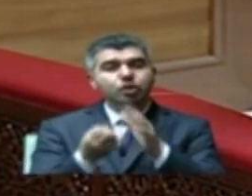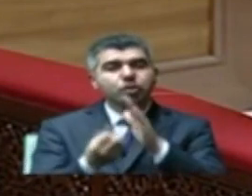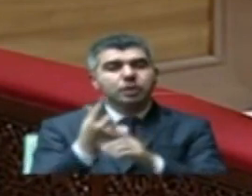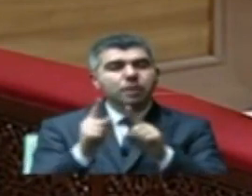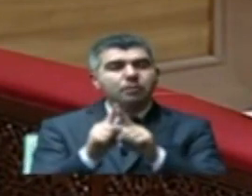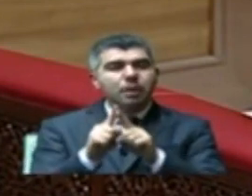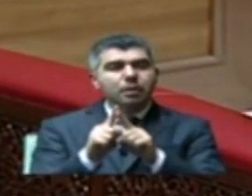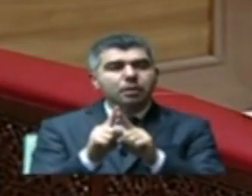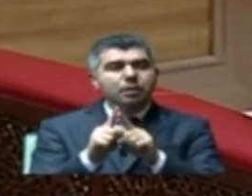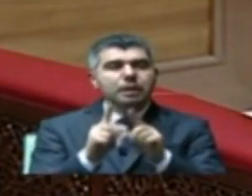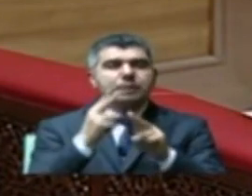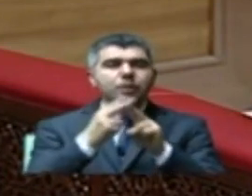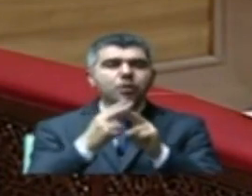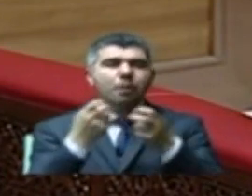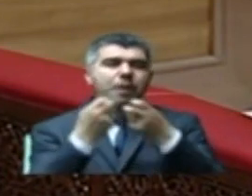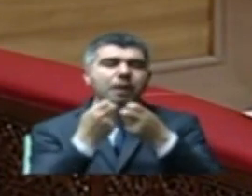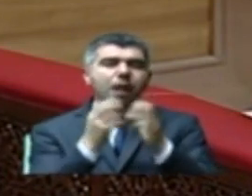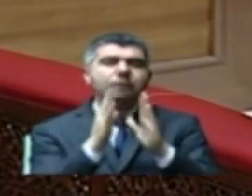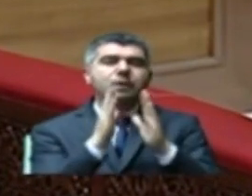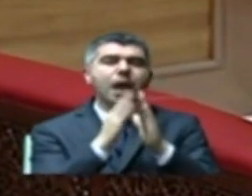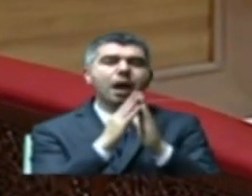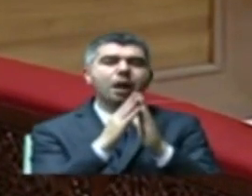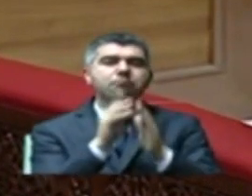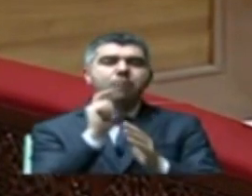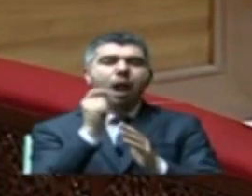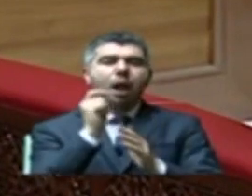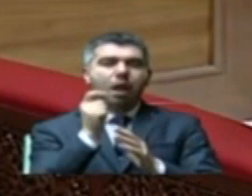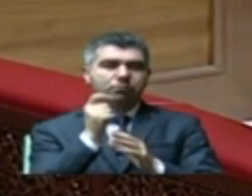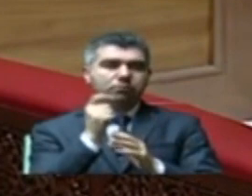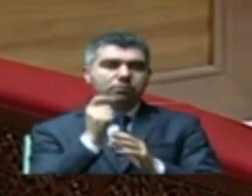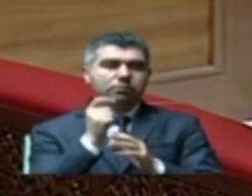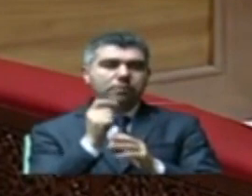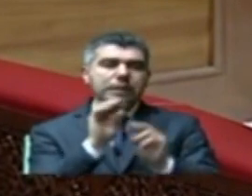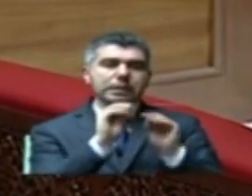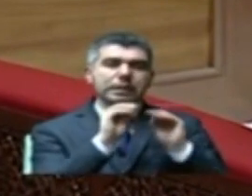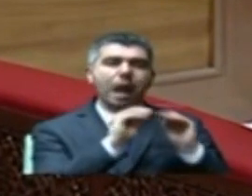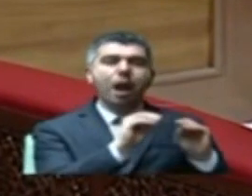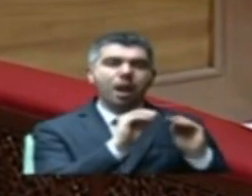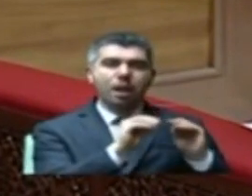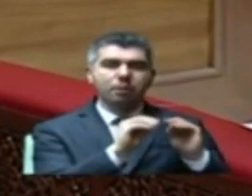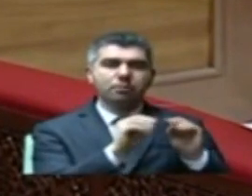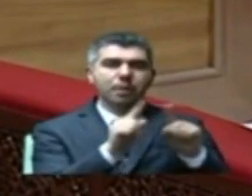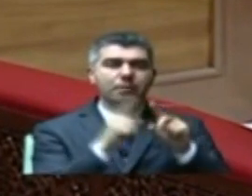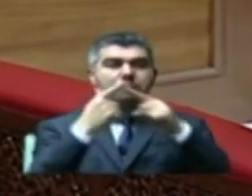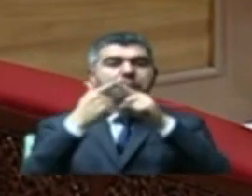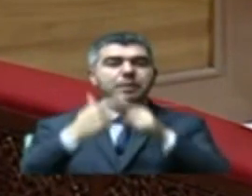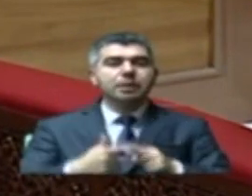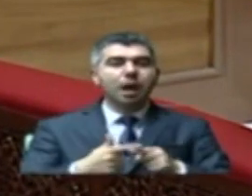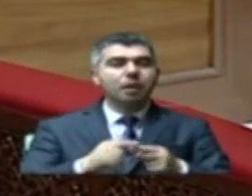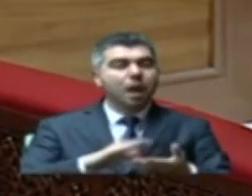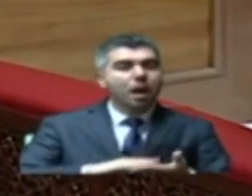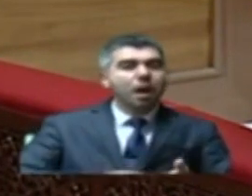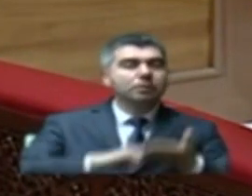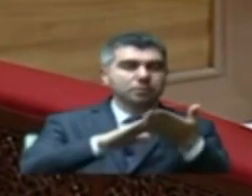المعلمة. دار المعلمة، هاد دار المعلمة خسرتوا عليها مواد أموال طائلة من أموال الشعب وأموال